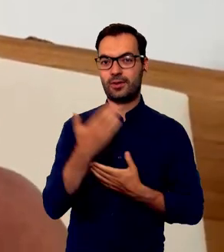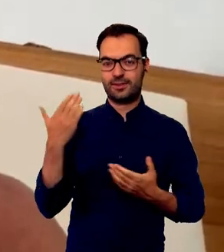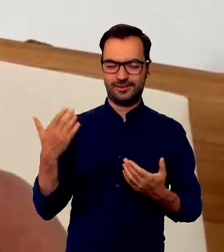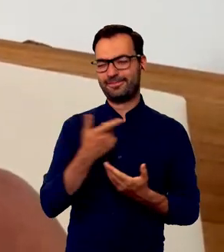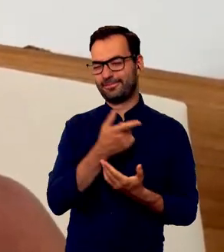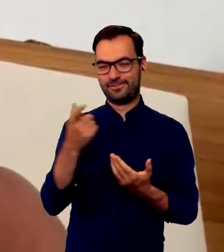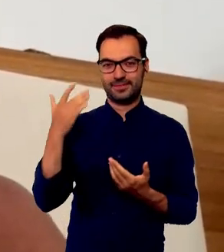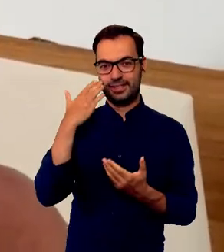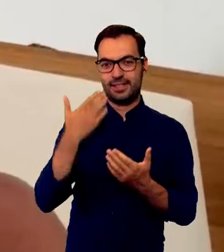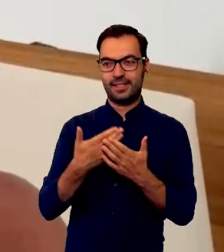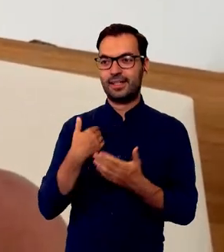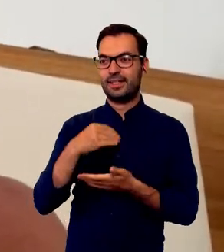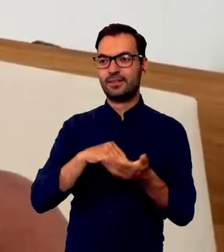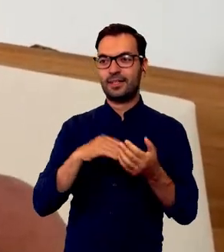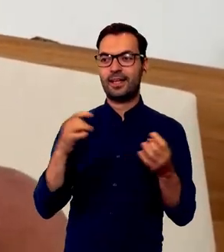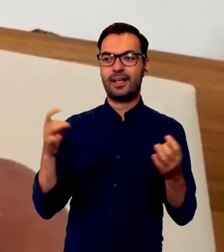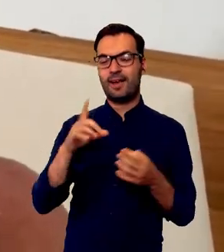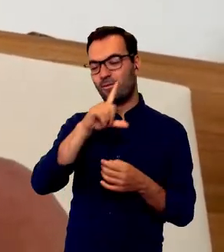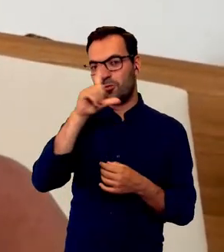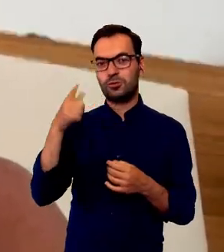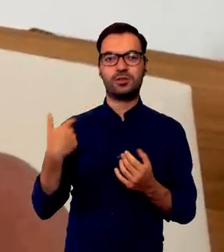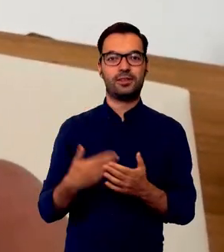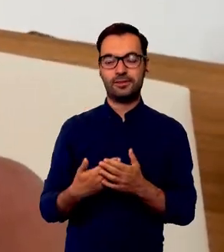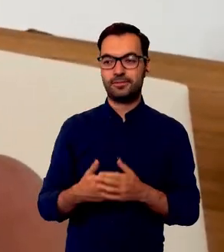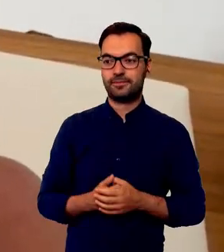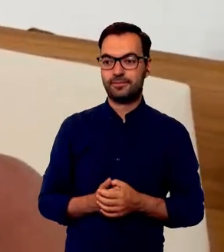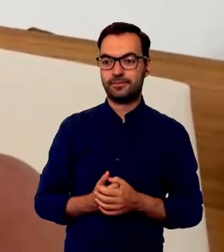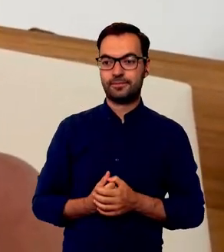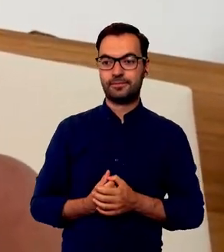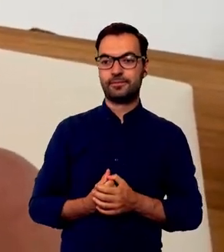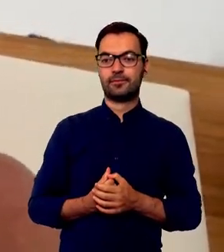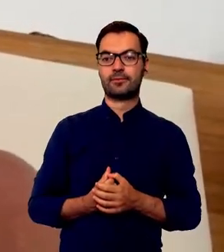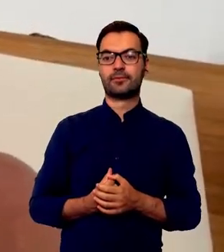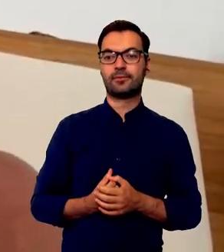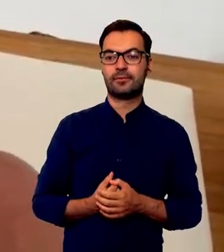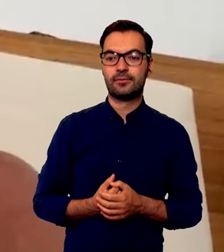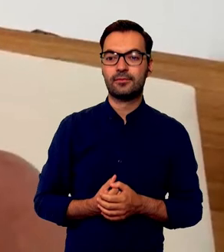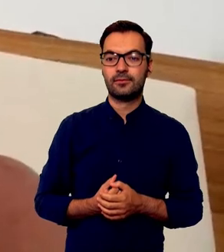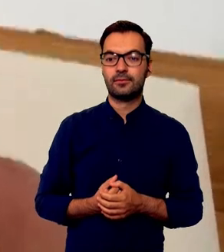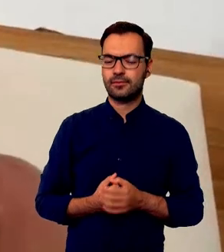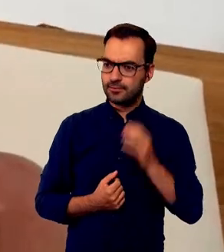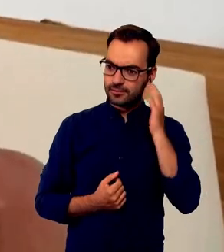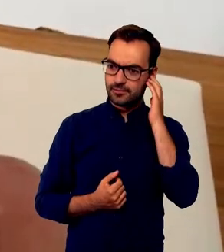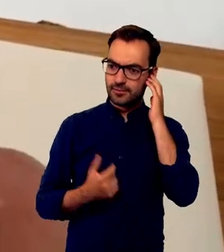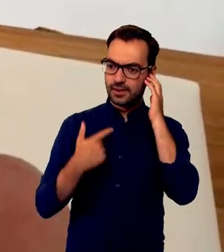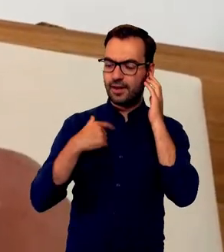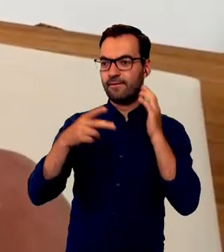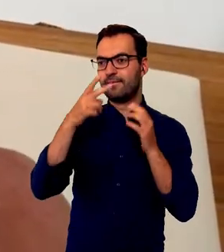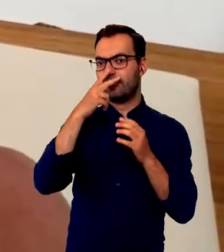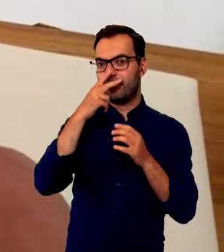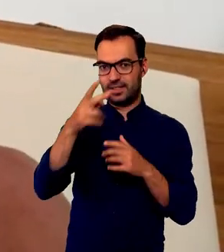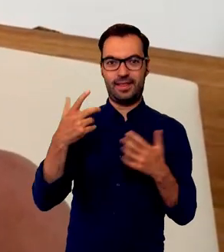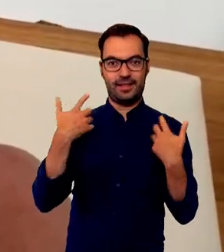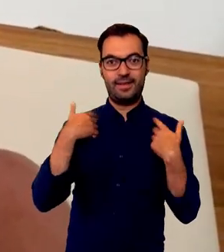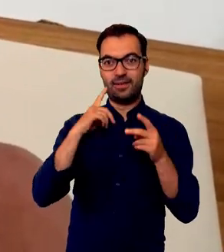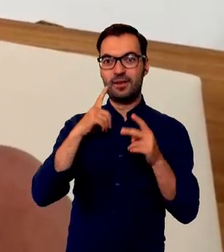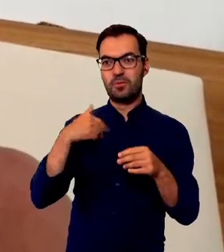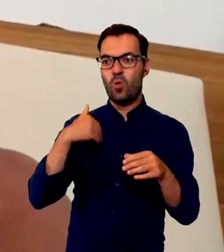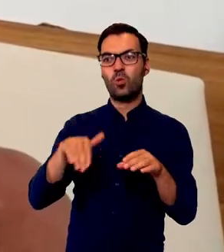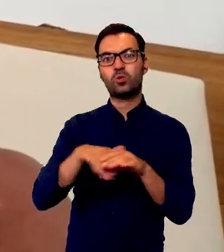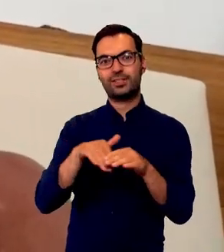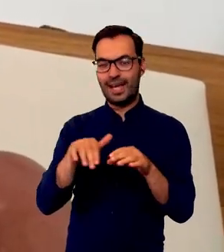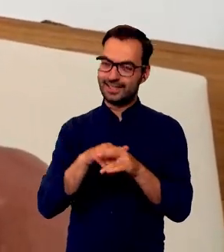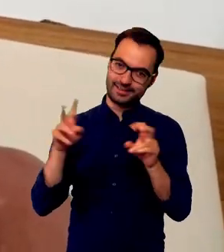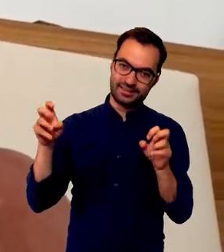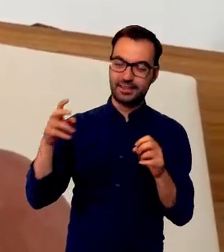będziecie wiedzieli, dlaczego zaczęłam pisać Grę w ludzi. Dlatego, że w pewnym momencie byłam uczestniczką uczestniczką TED, że w pewnym momencie zobaczyłam, co